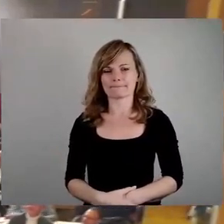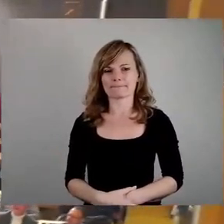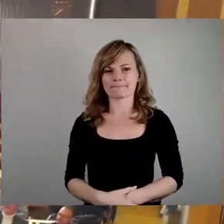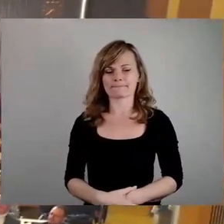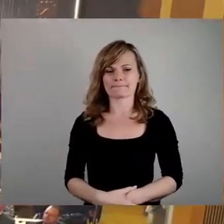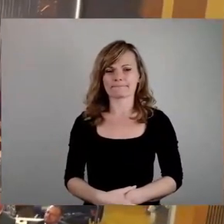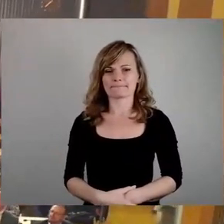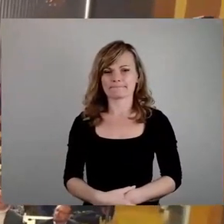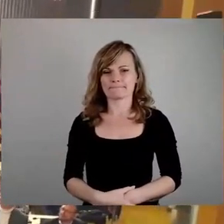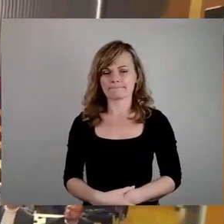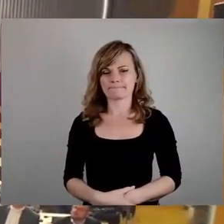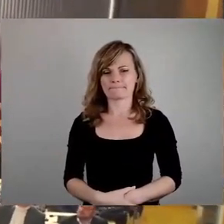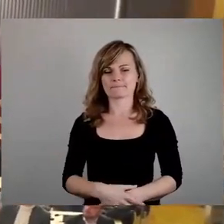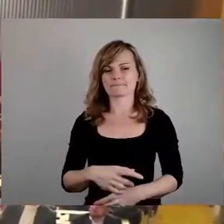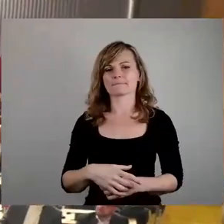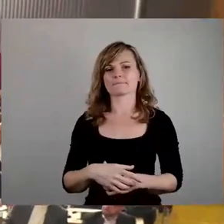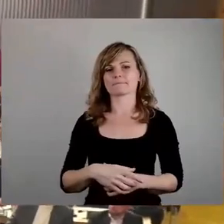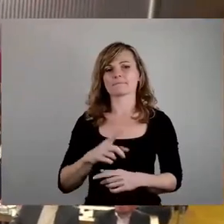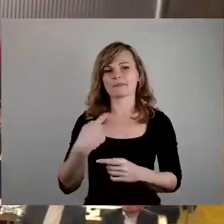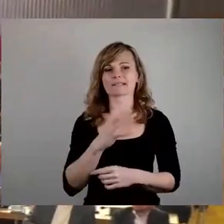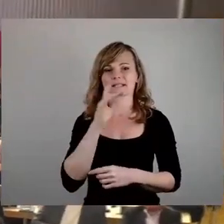Als nächster Redner Herr Schmidt.